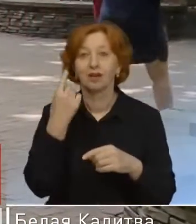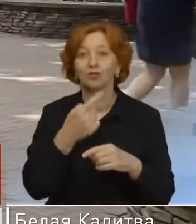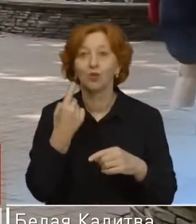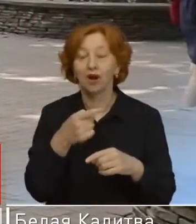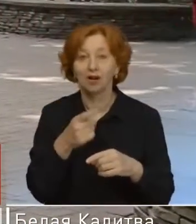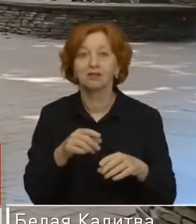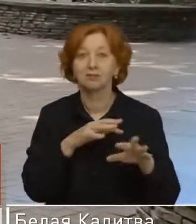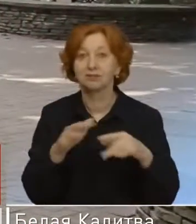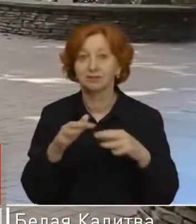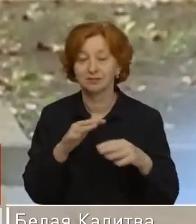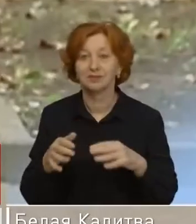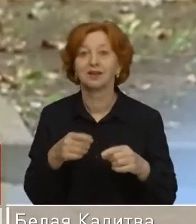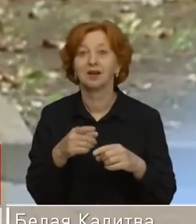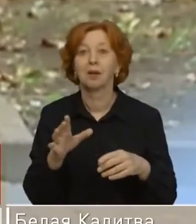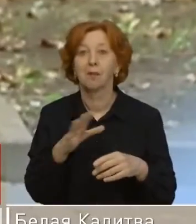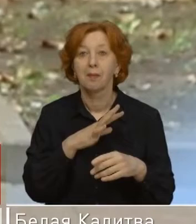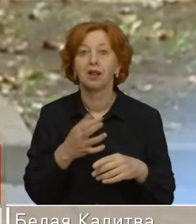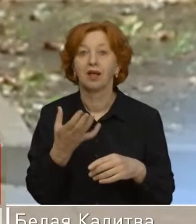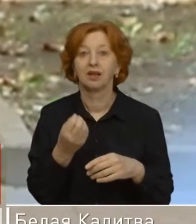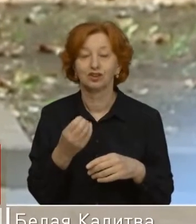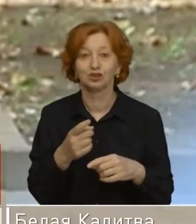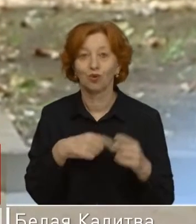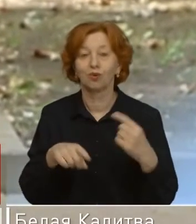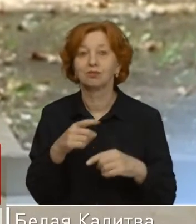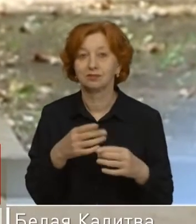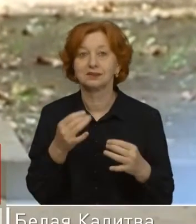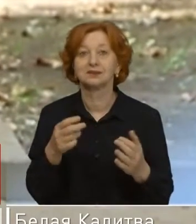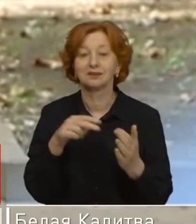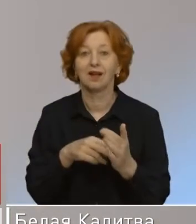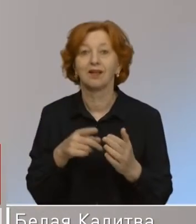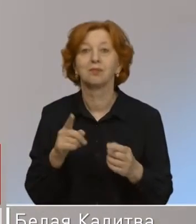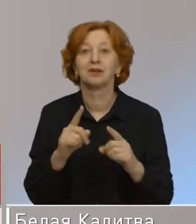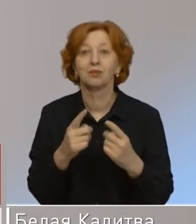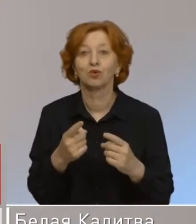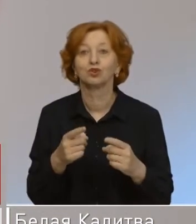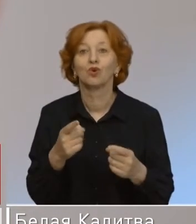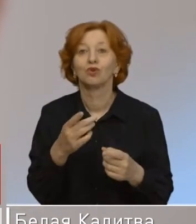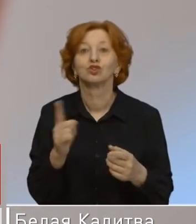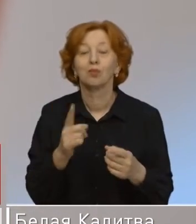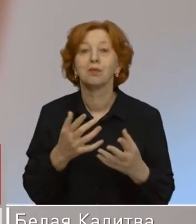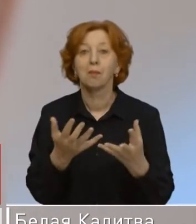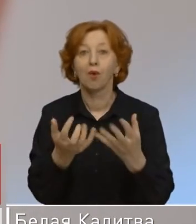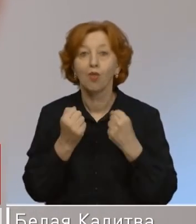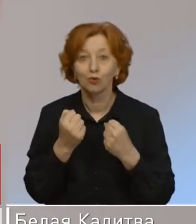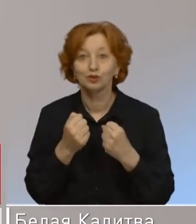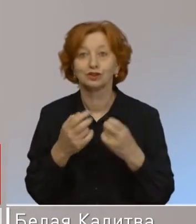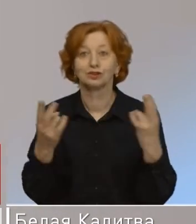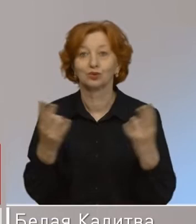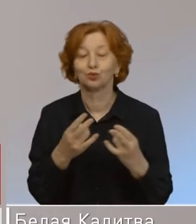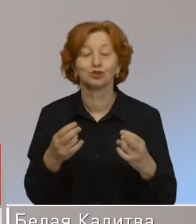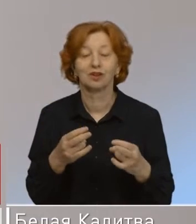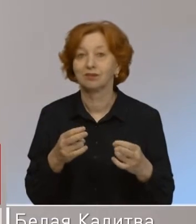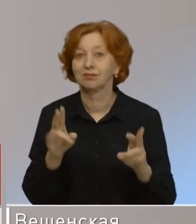данный дофамин более дешевым. Дешевым в кавычках, потому что для того, чтобы его получить, нет